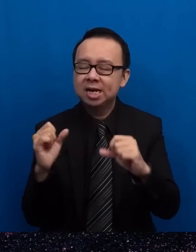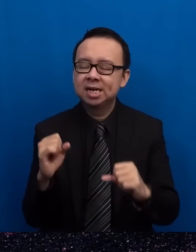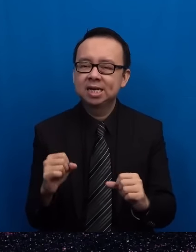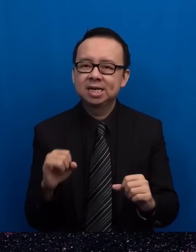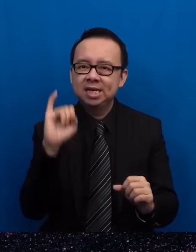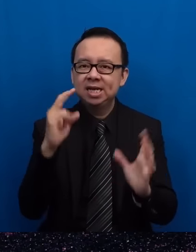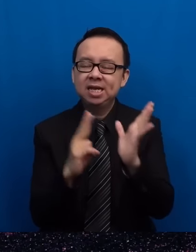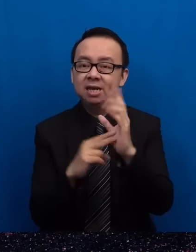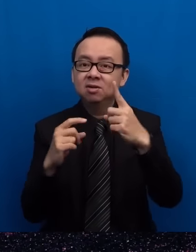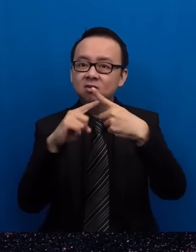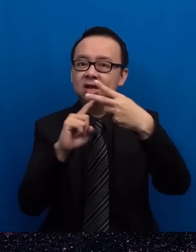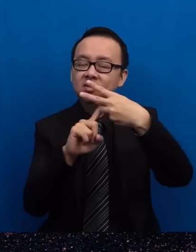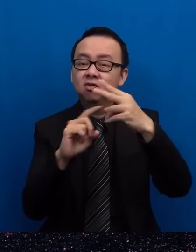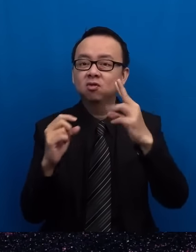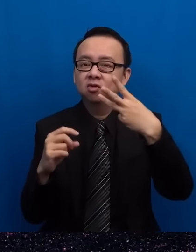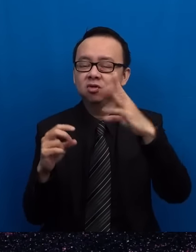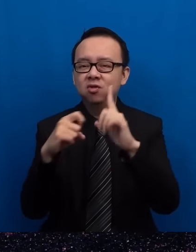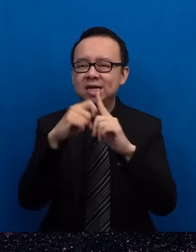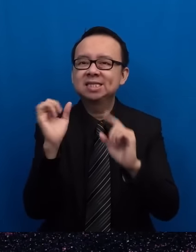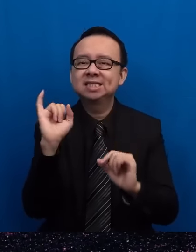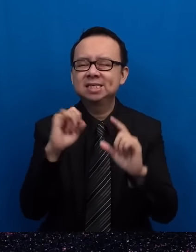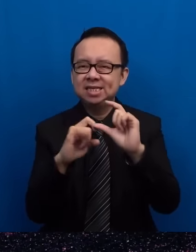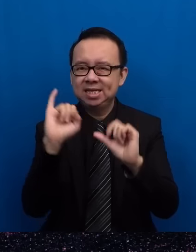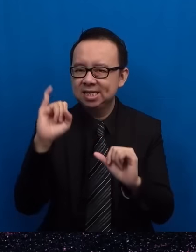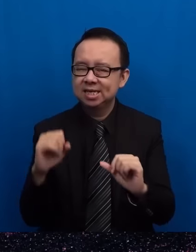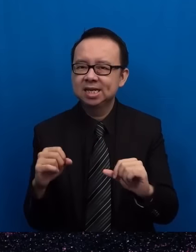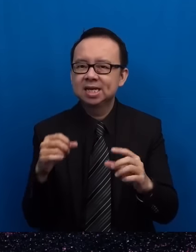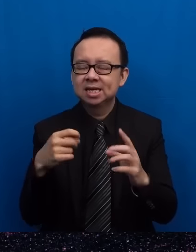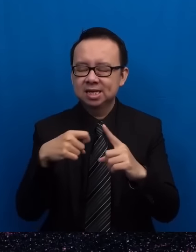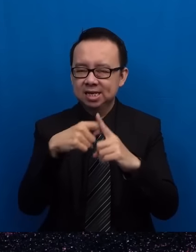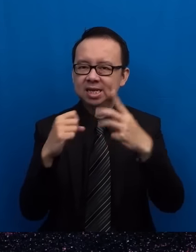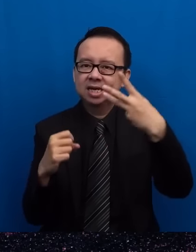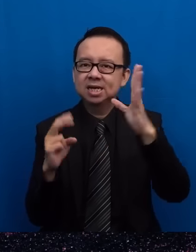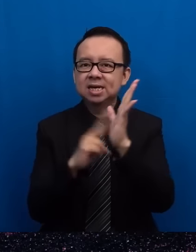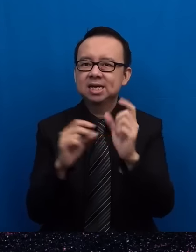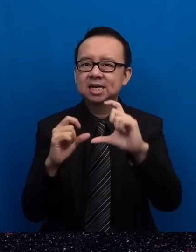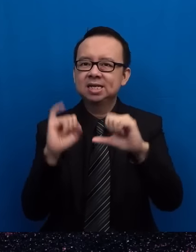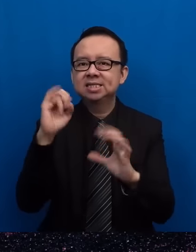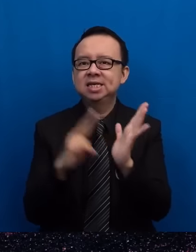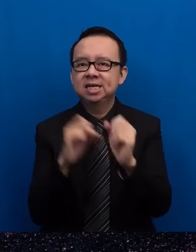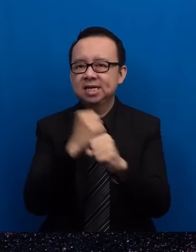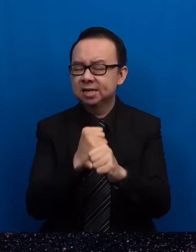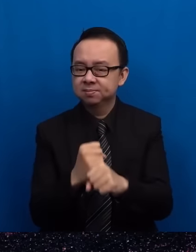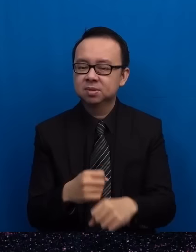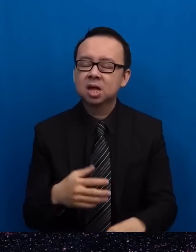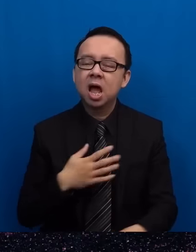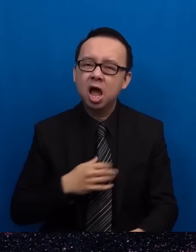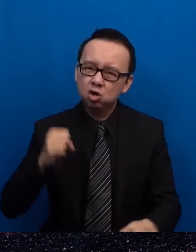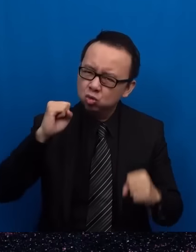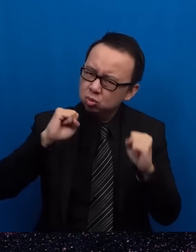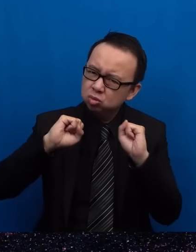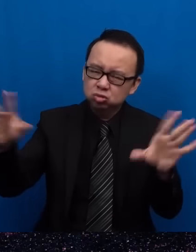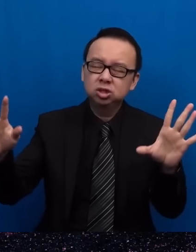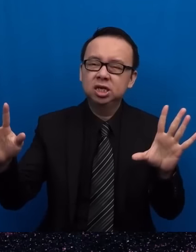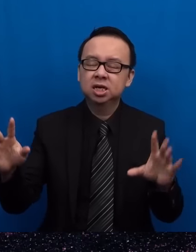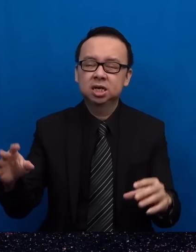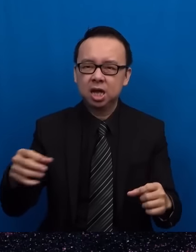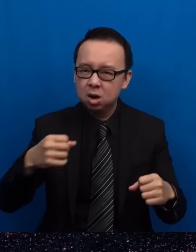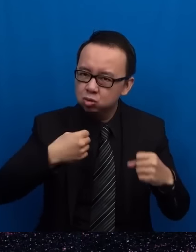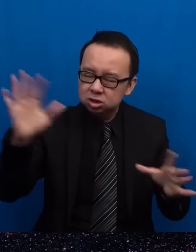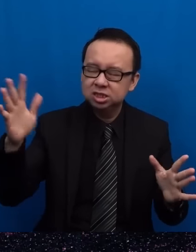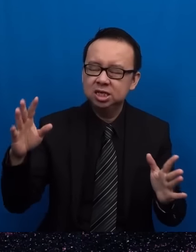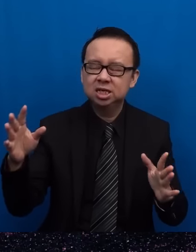aku tengking infeksi itu. Infeksi itu dalam doa ini aku tengking dan aku kutuki. Aku berkati hidupmu dari atas